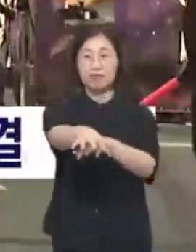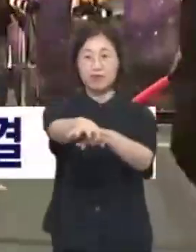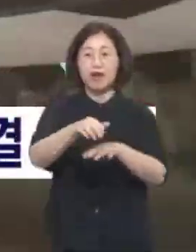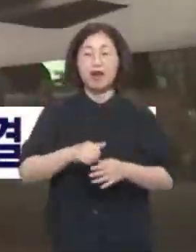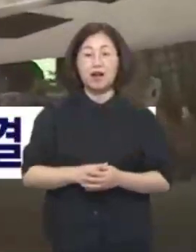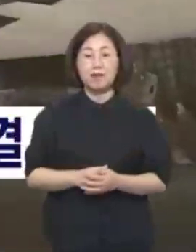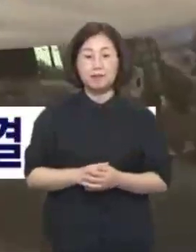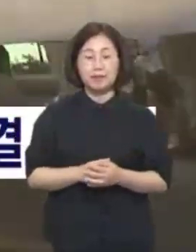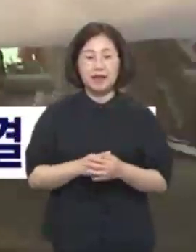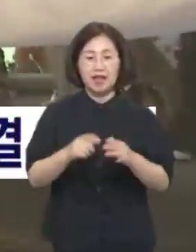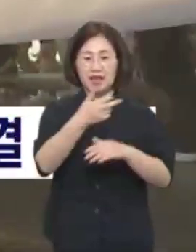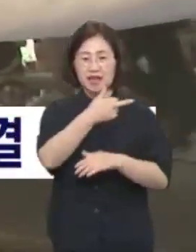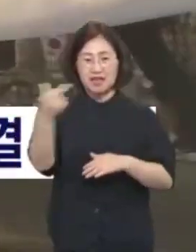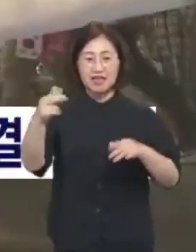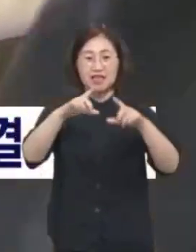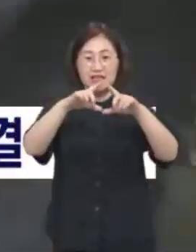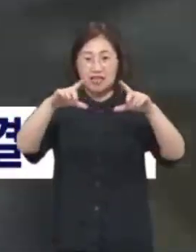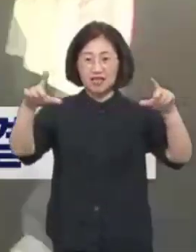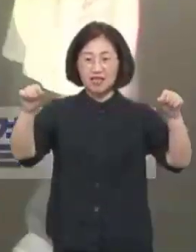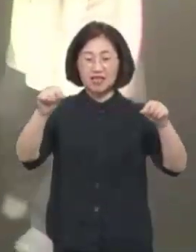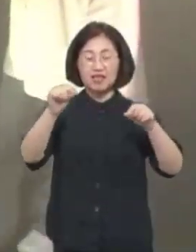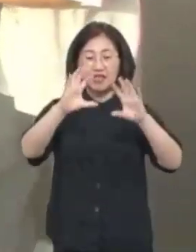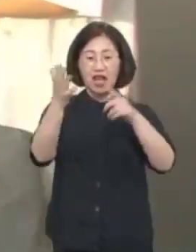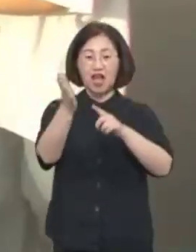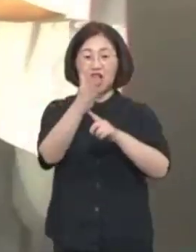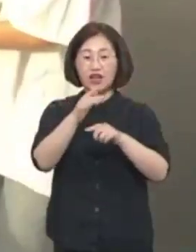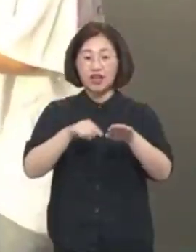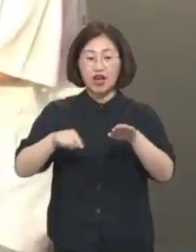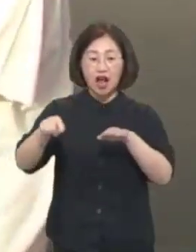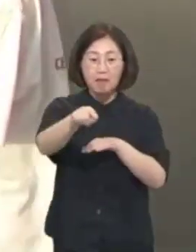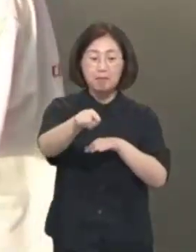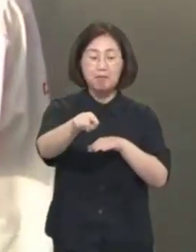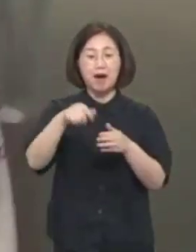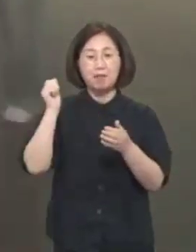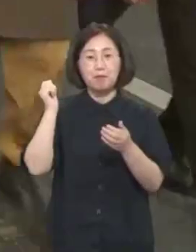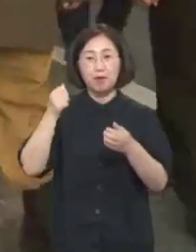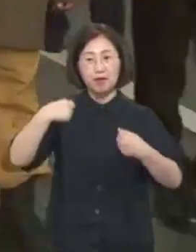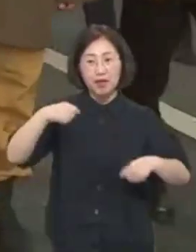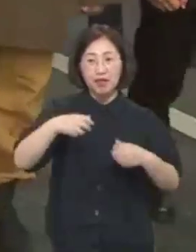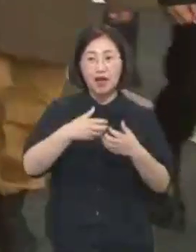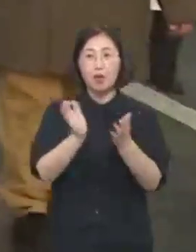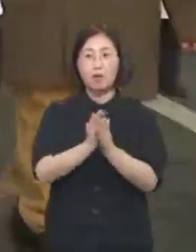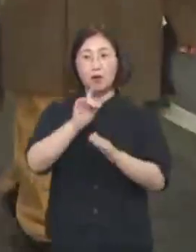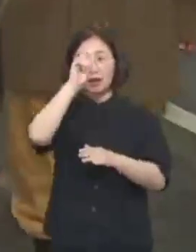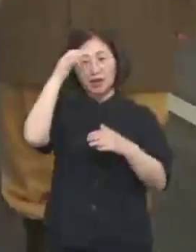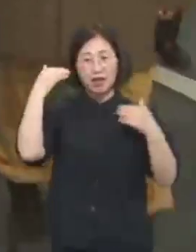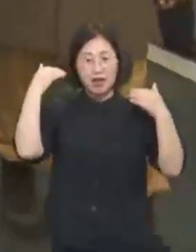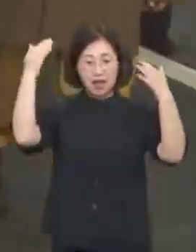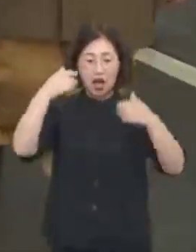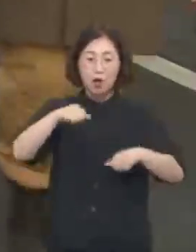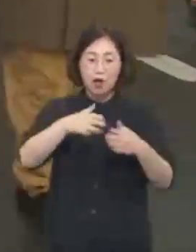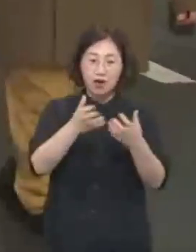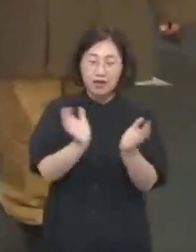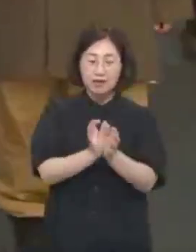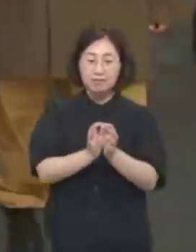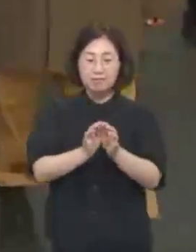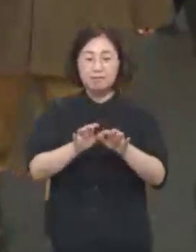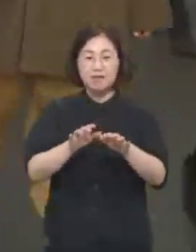시차대와 대형 태극기를 선두로 퍼포먼스팀, 고적대, 난타공연팀, 기다리공연팀, 일반 시민들이 대거